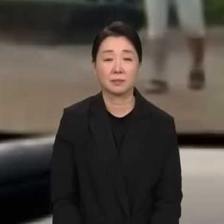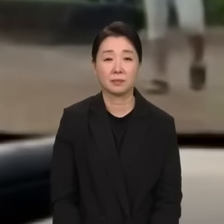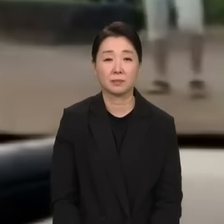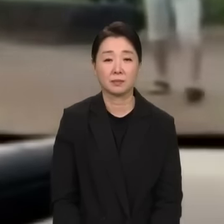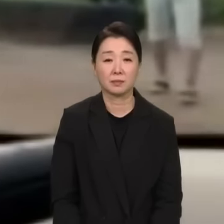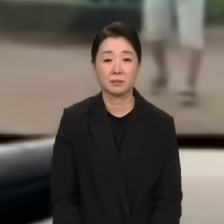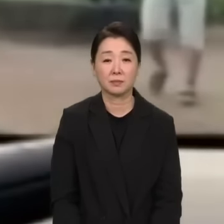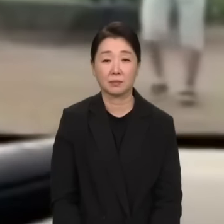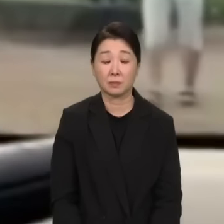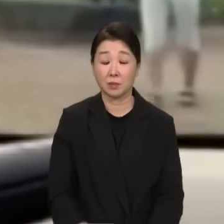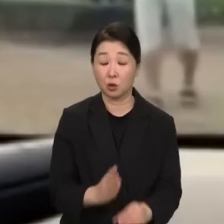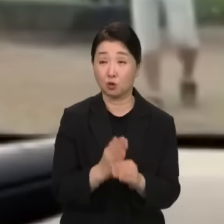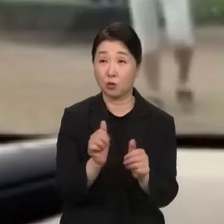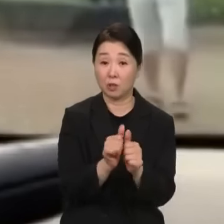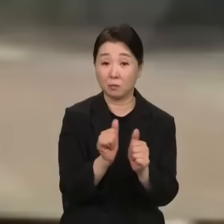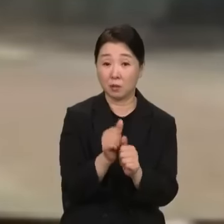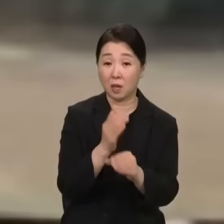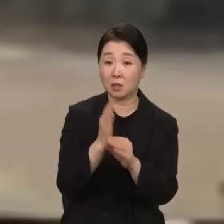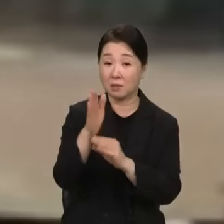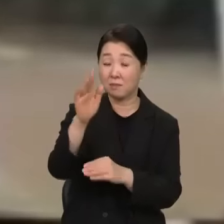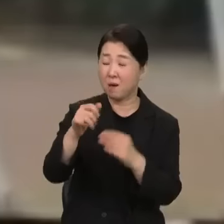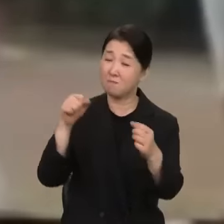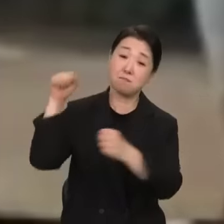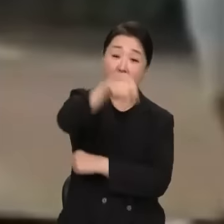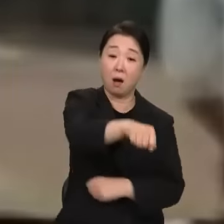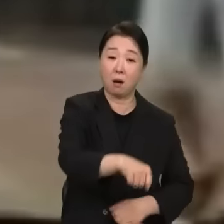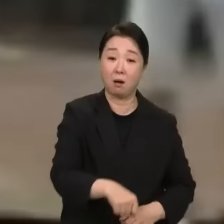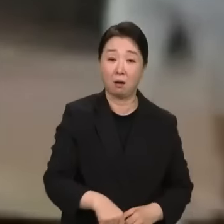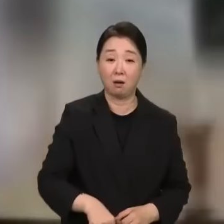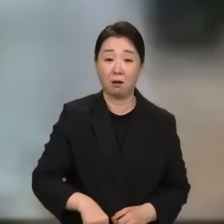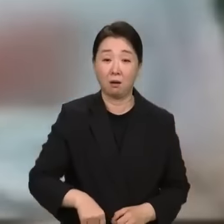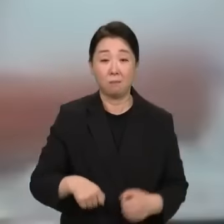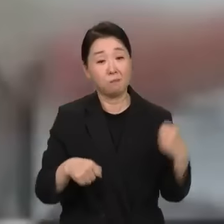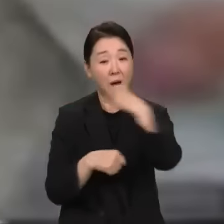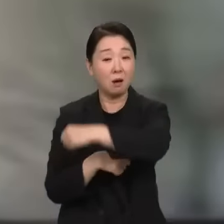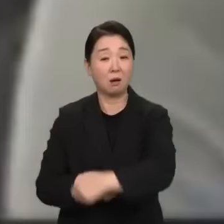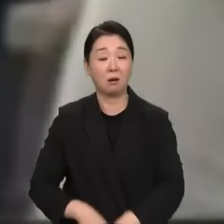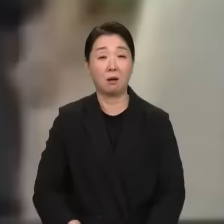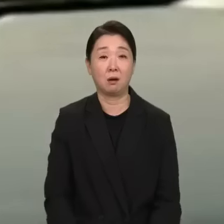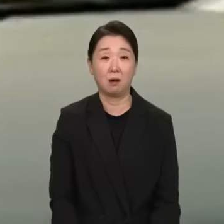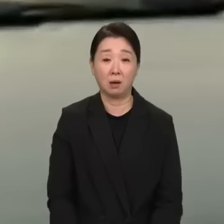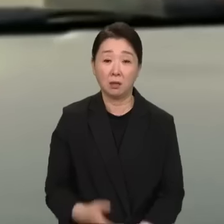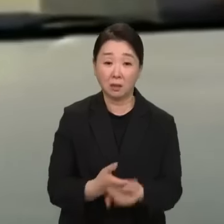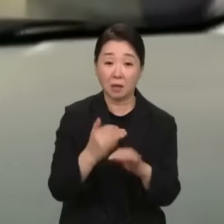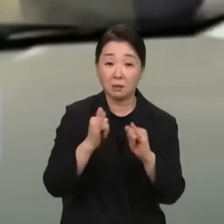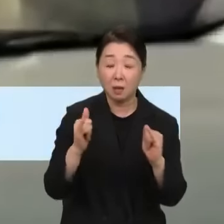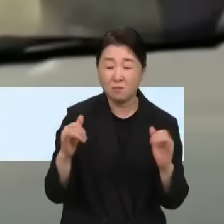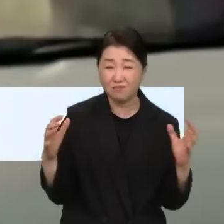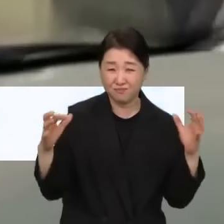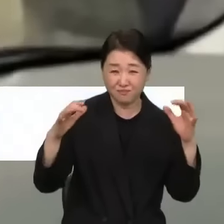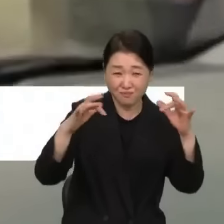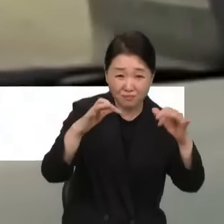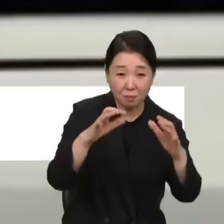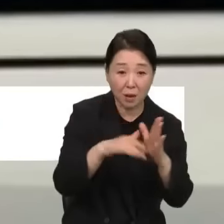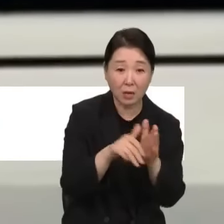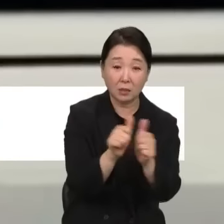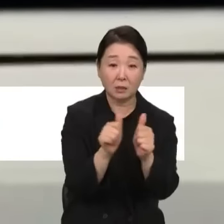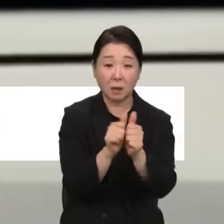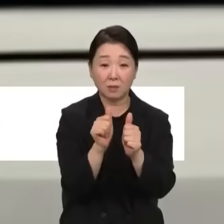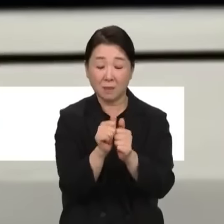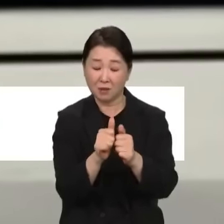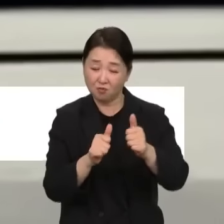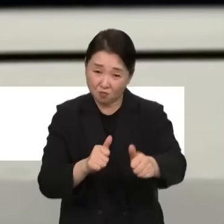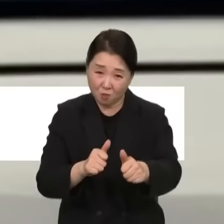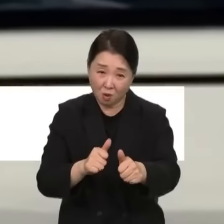한 중년 남성이 다른 남성에게 다가오더니 갑자기 주먹을 휘두릅니다. 다른 사람들이 몰려든 가운데 이 남성을 바닥에